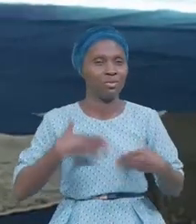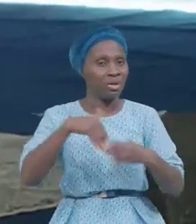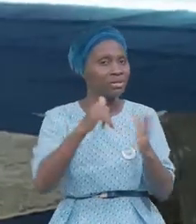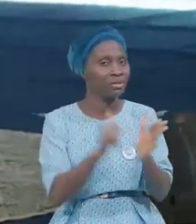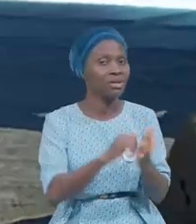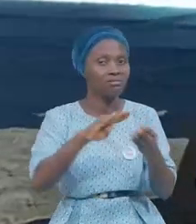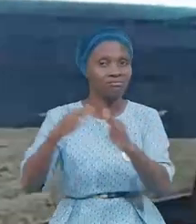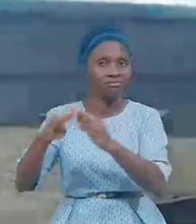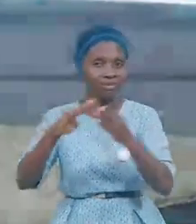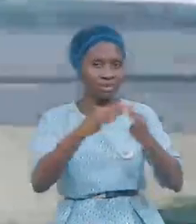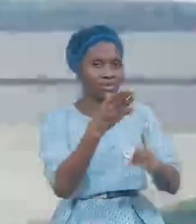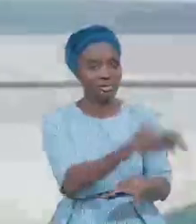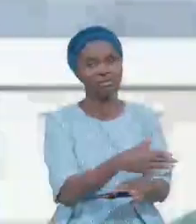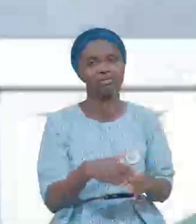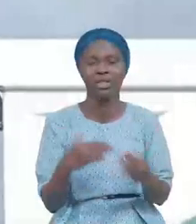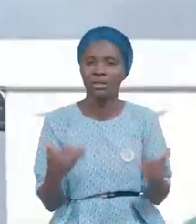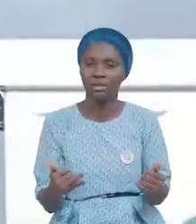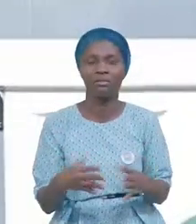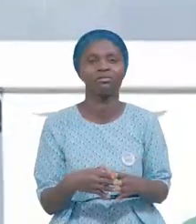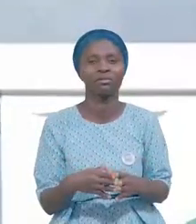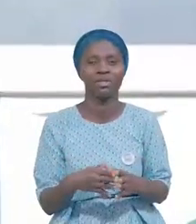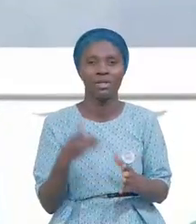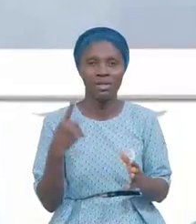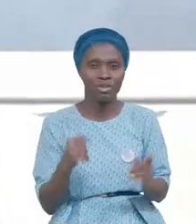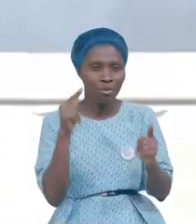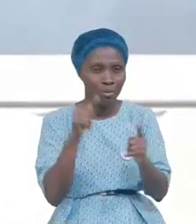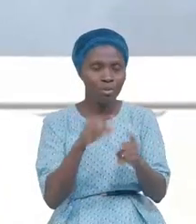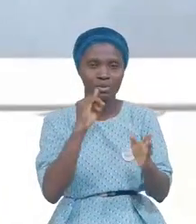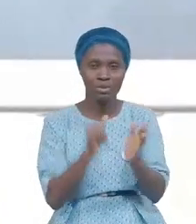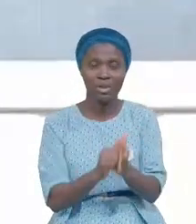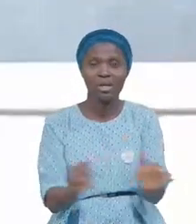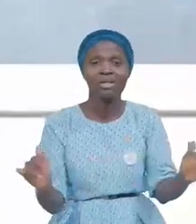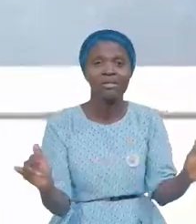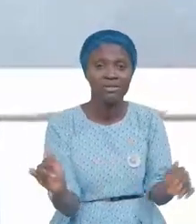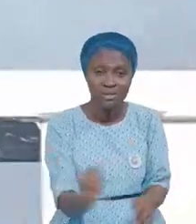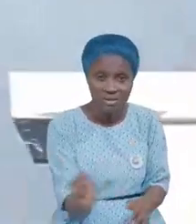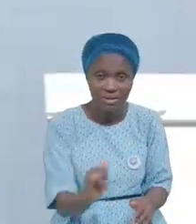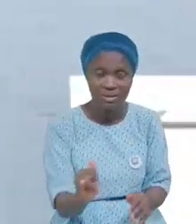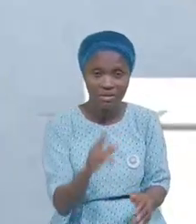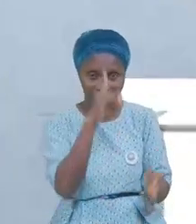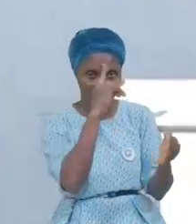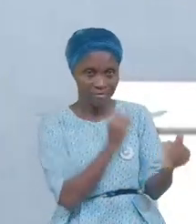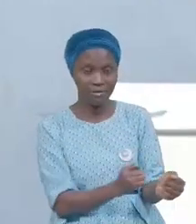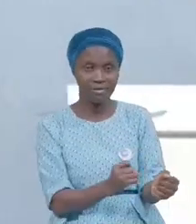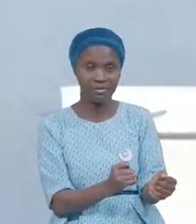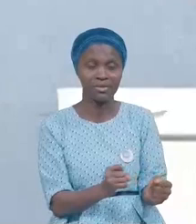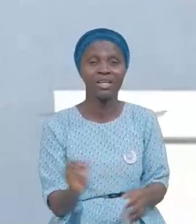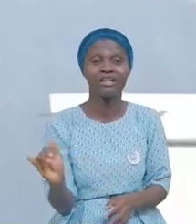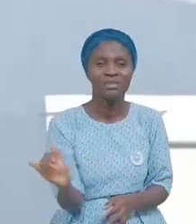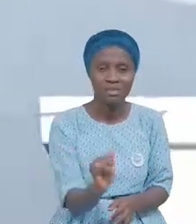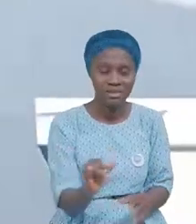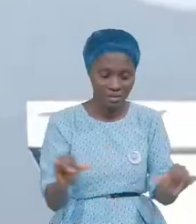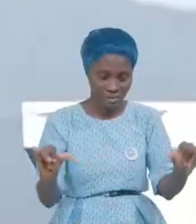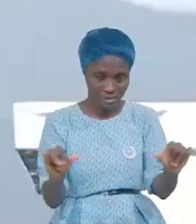Le point ici, la même foi pour les hommes et les femmes, la même mesure de foi,